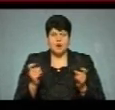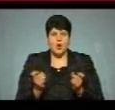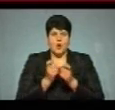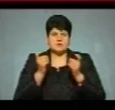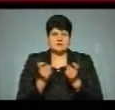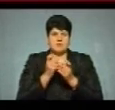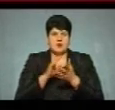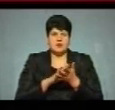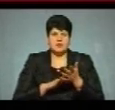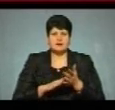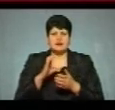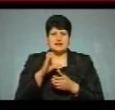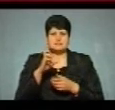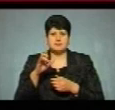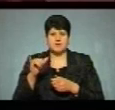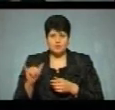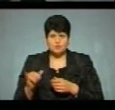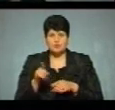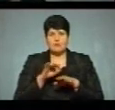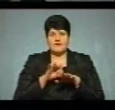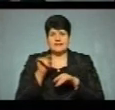треба написати в СБУ, щоб з ним провела розмову.